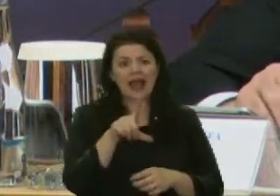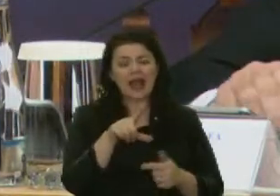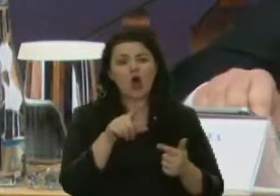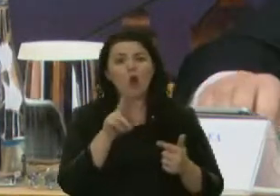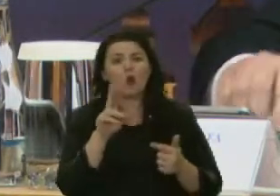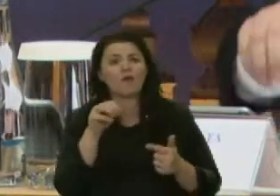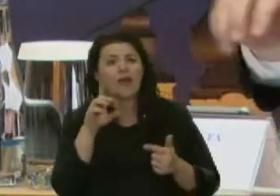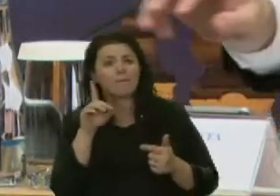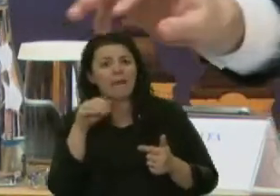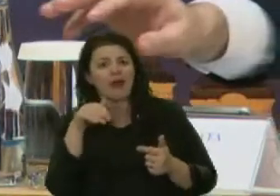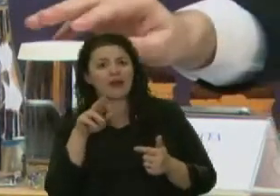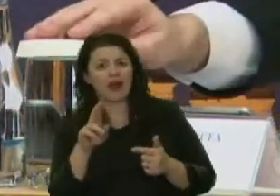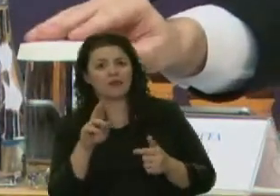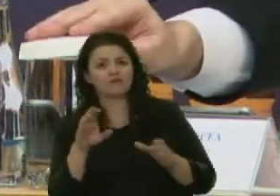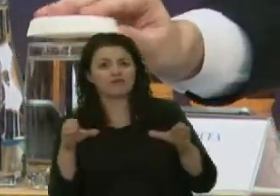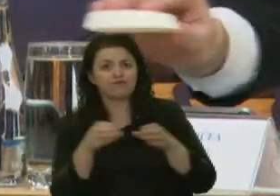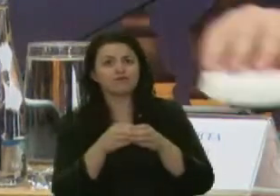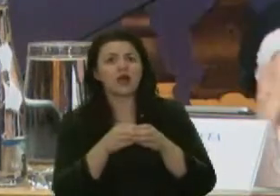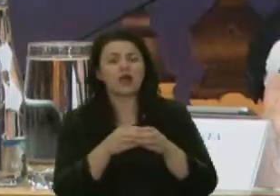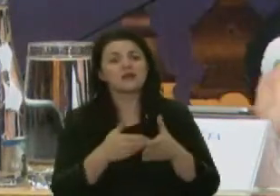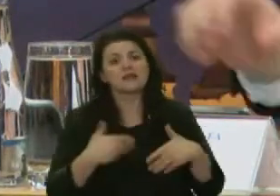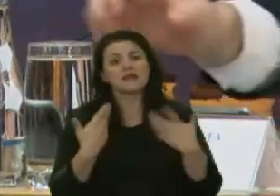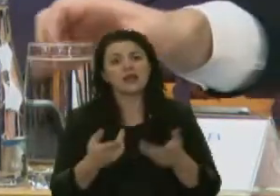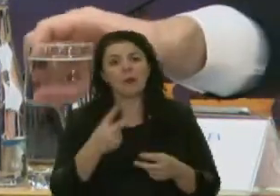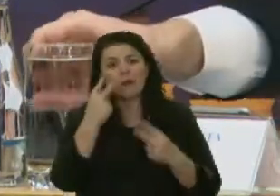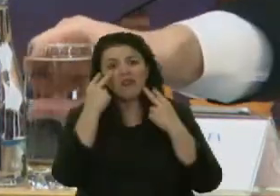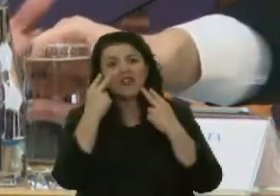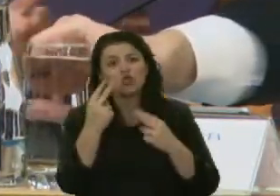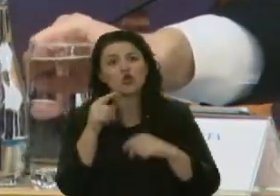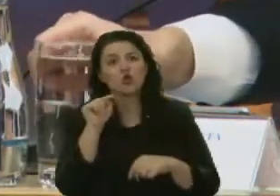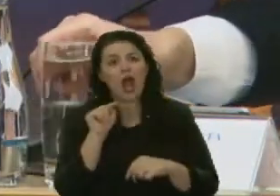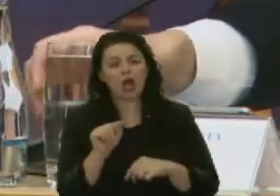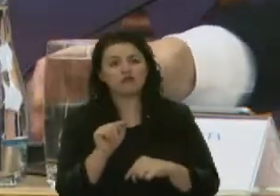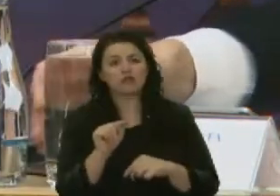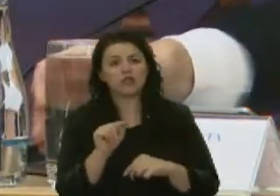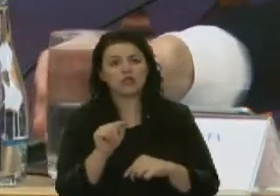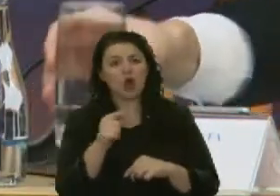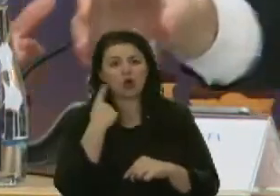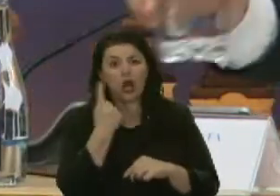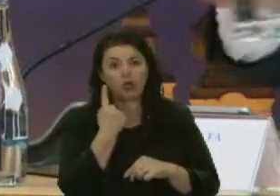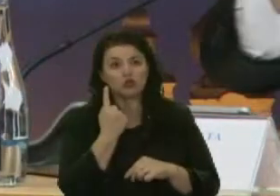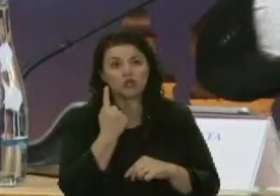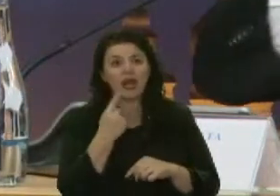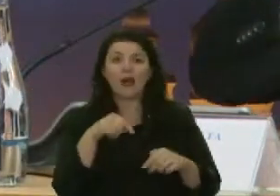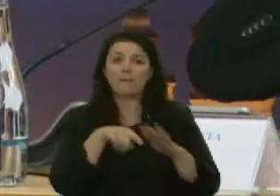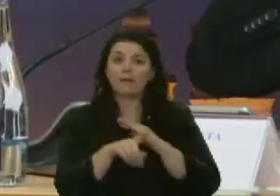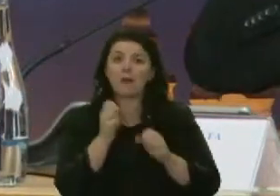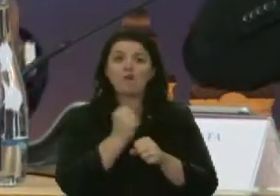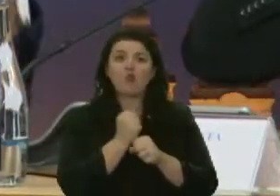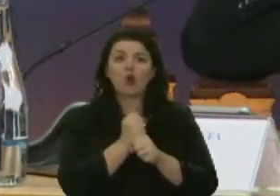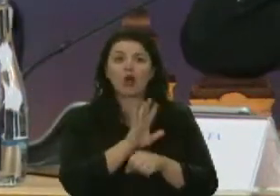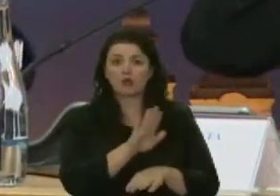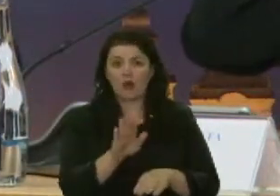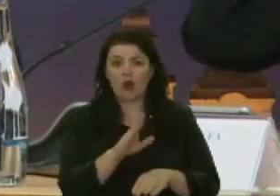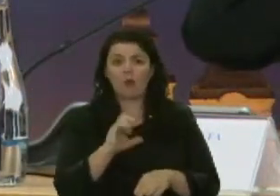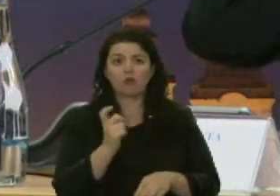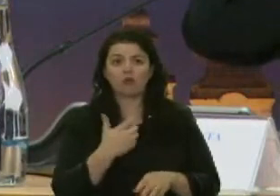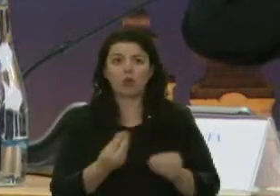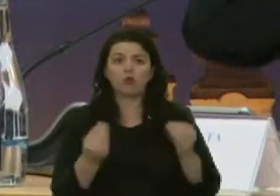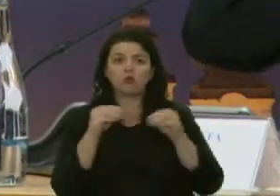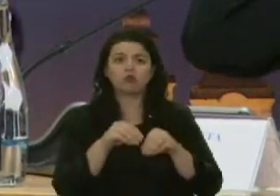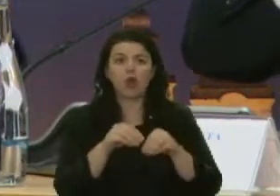că așa cum am reușit să dăm viziunea acestui oraș prin votul dat de cetățenii Clujului și acum prin munca dumneavoastră am reușit să punem în